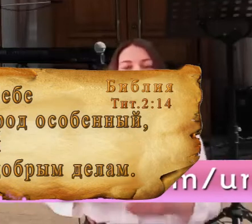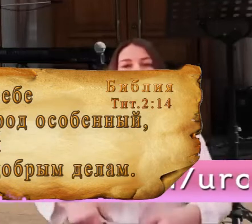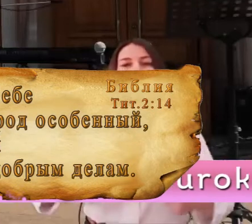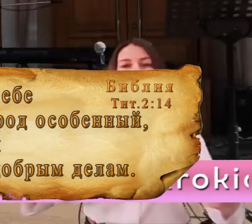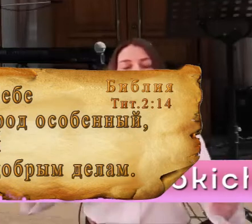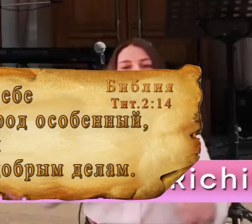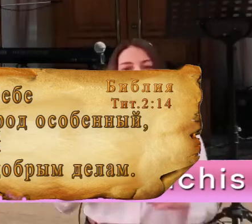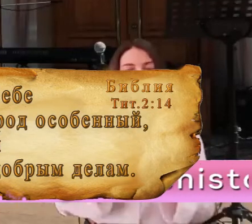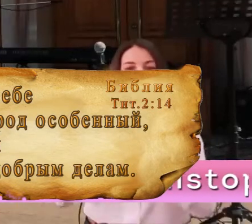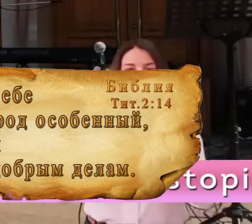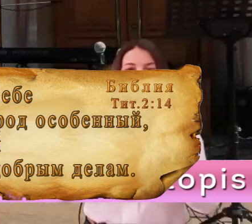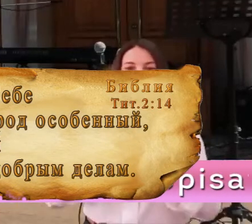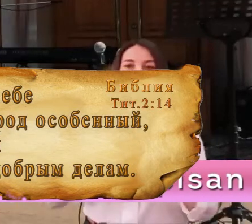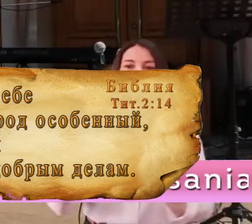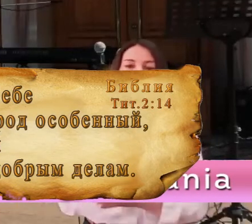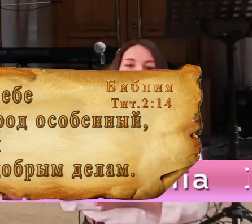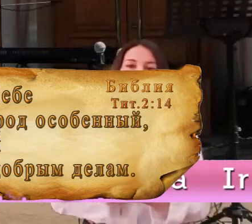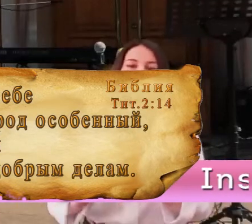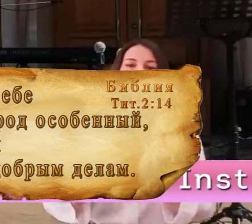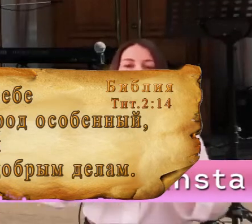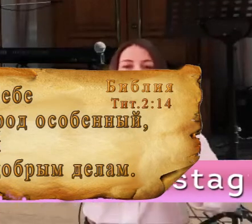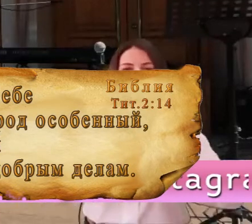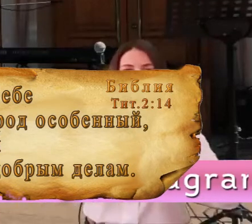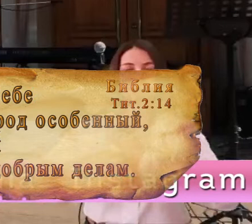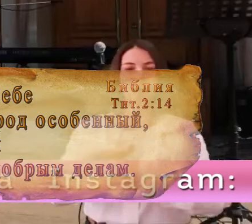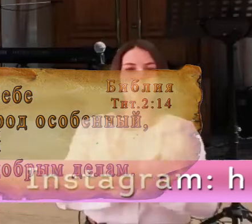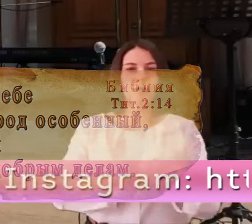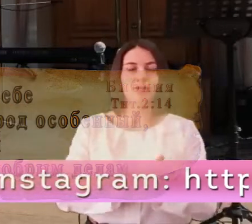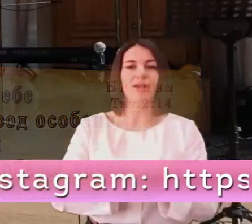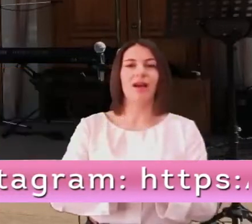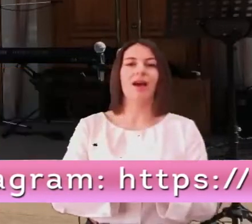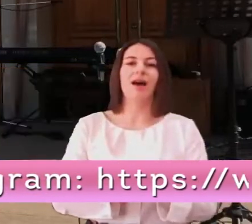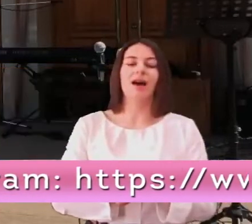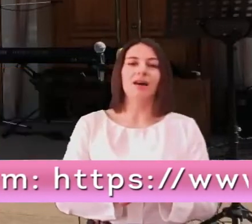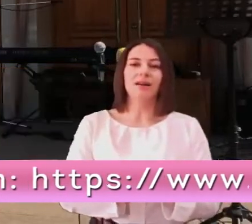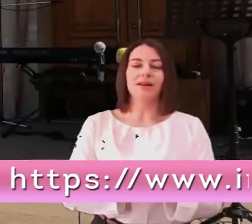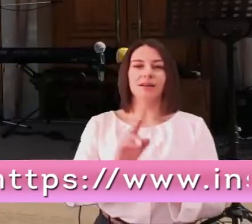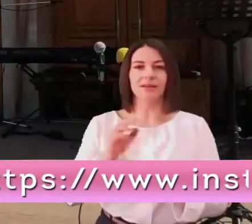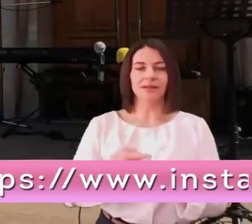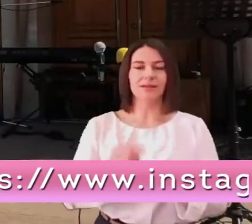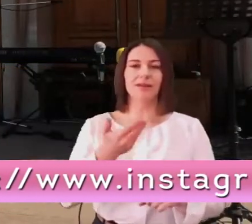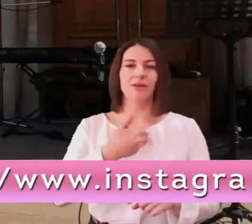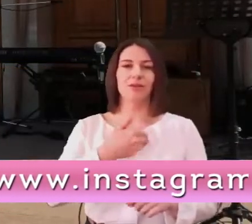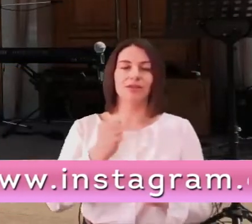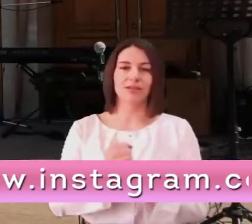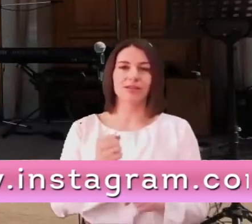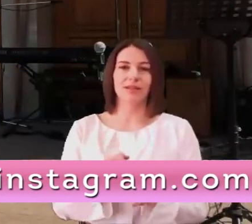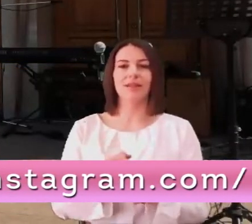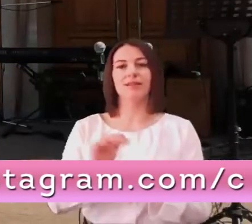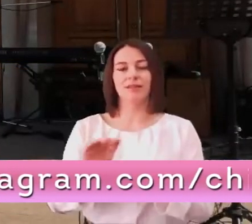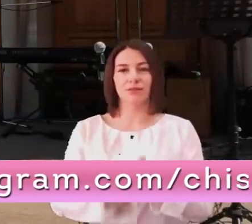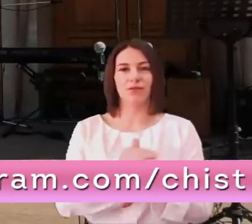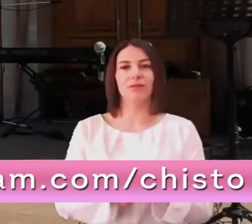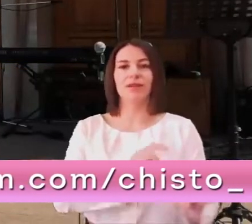очистить себе народ особенный, ревностный к добрым делам». Итак, этот текст говорит о том, что мы должны